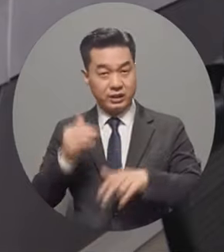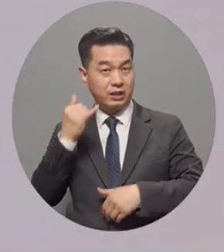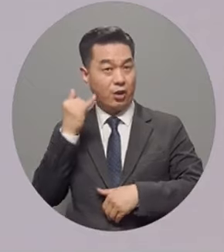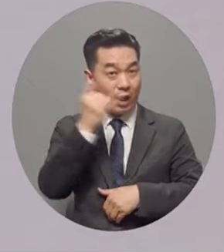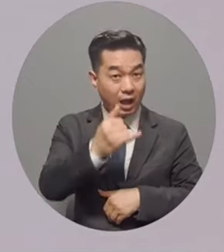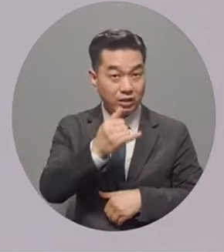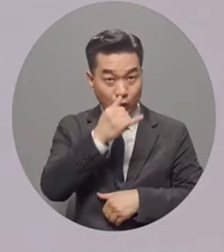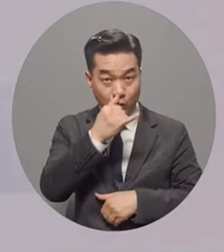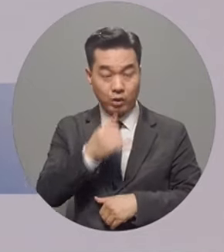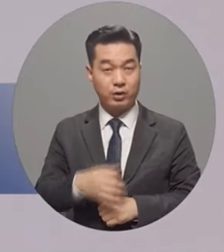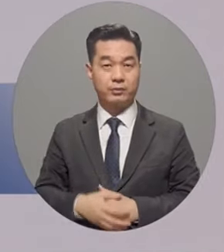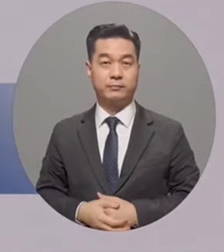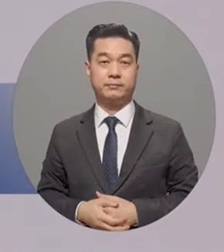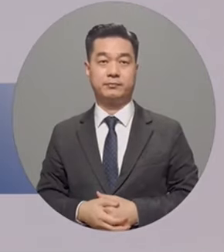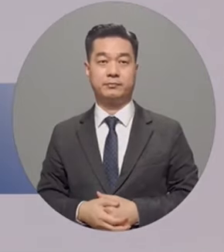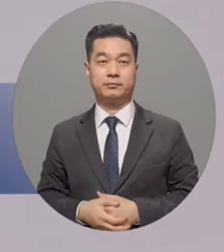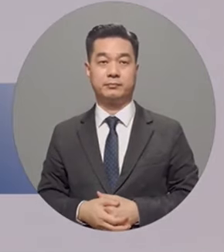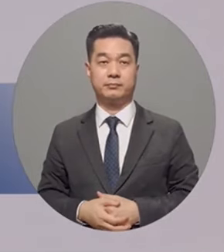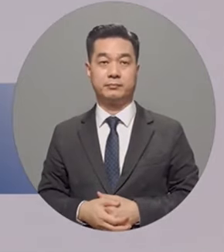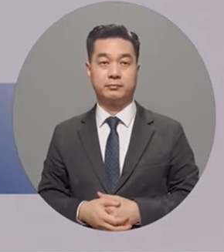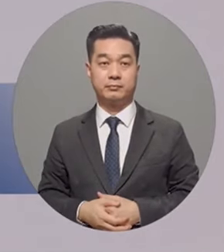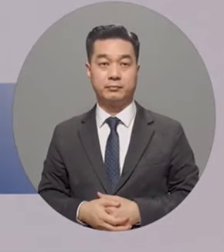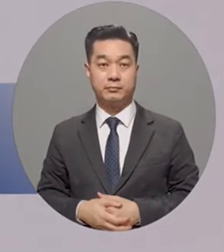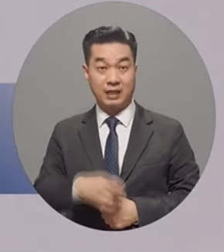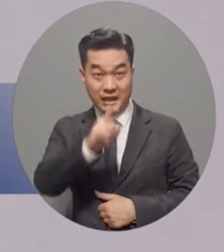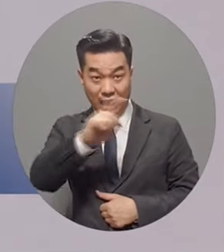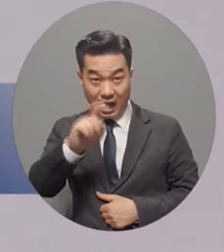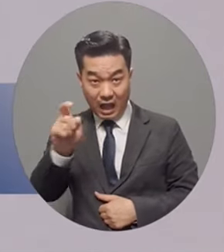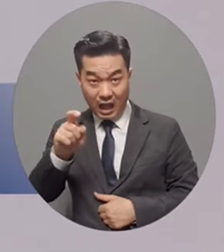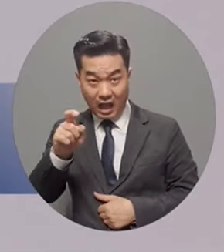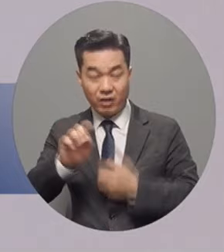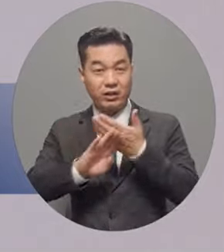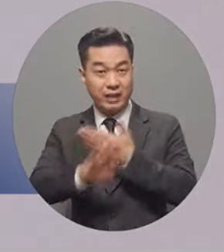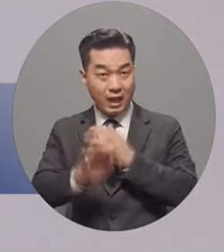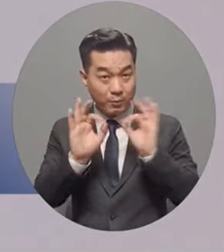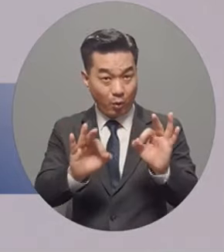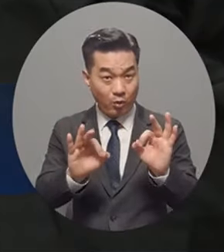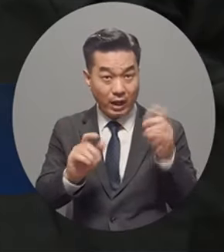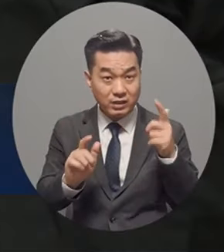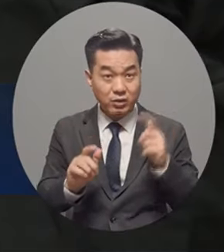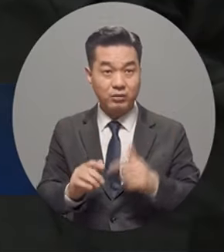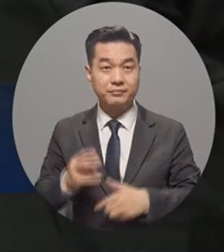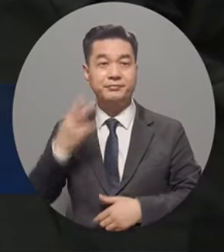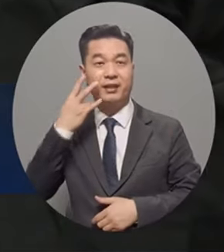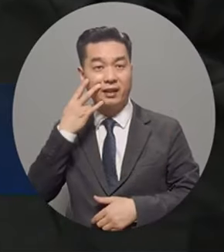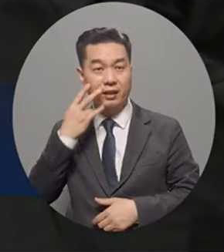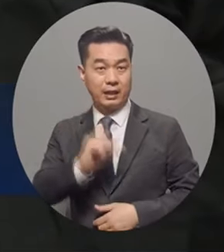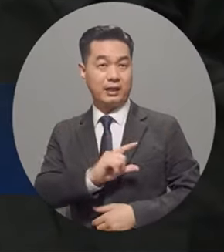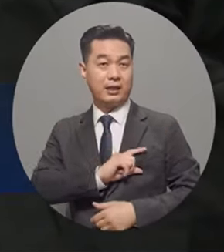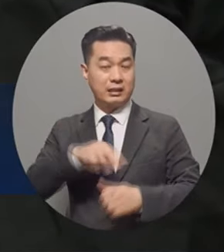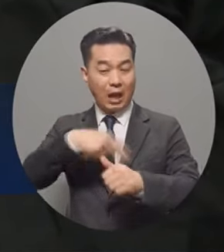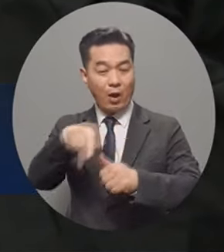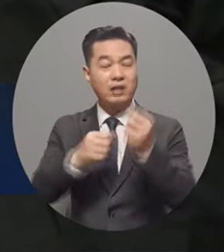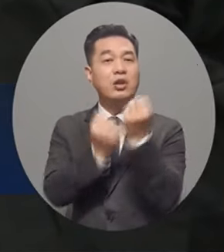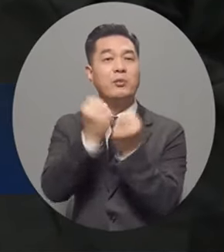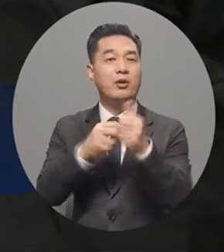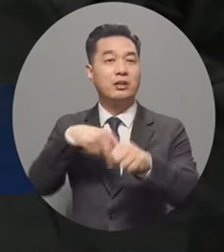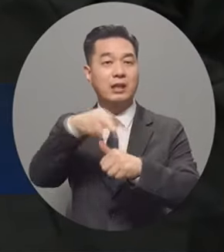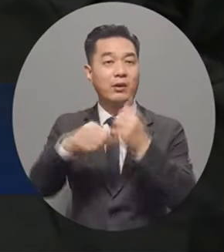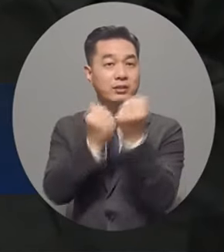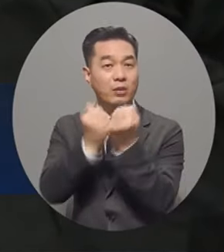걸었습니다. 하고 간 사람을 보신 건 아니신 거죠? 네. 상황을 좀 설명을 해주실 수